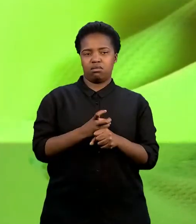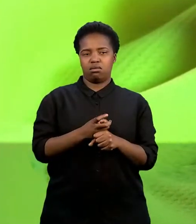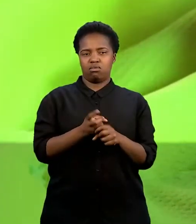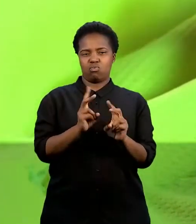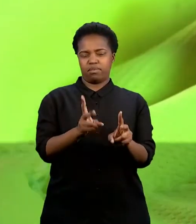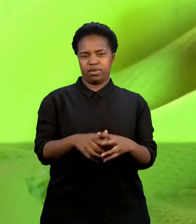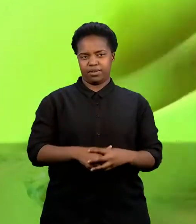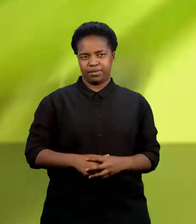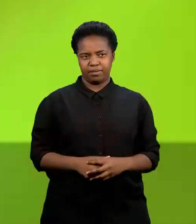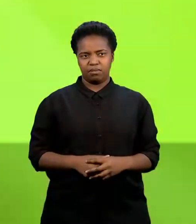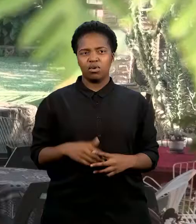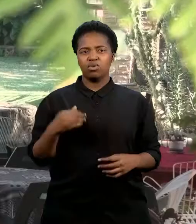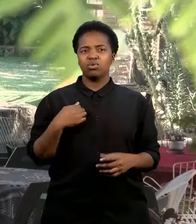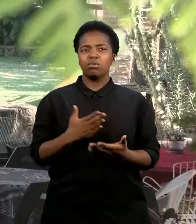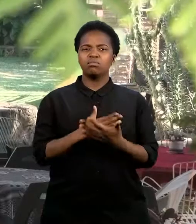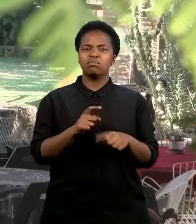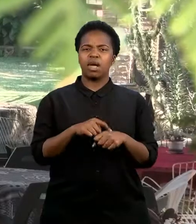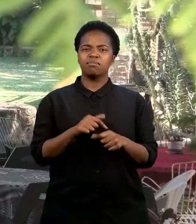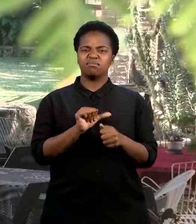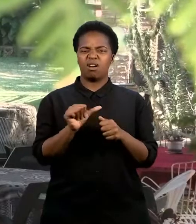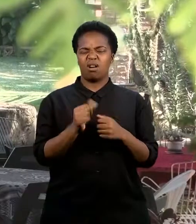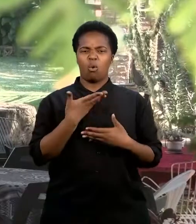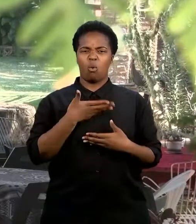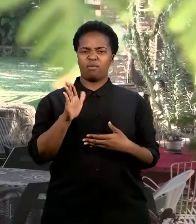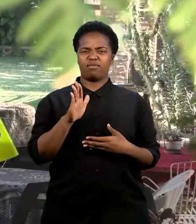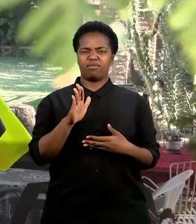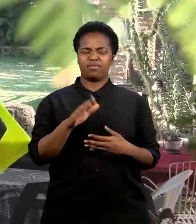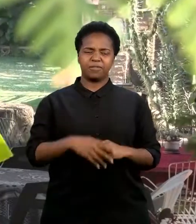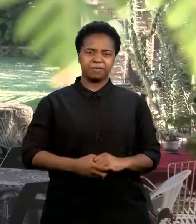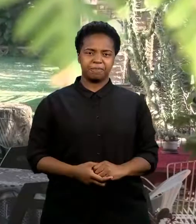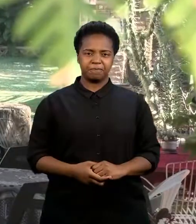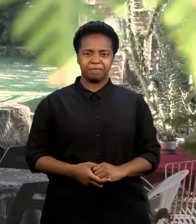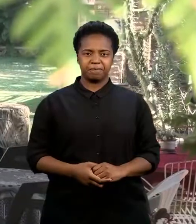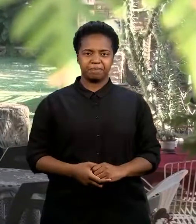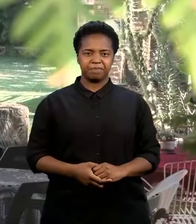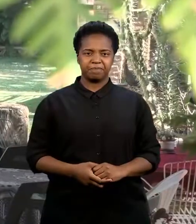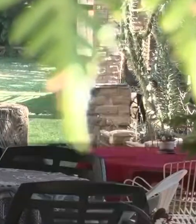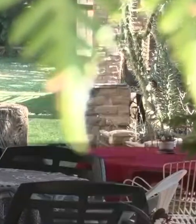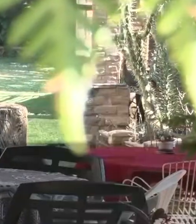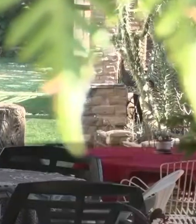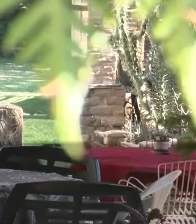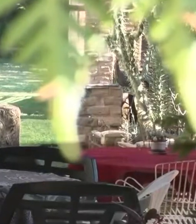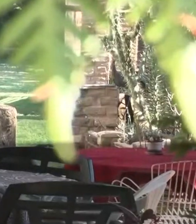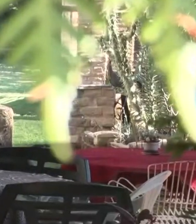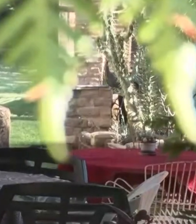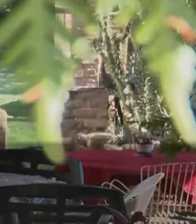om dit reg te kry. Dit sou nice wees as hulle kan adapt om vir ons lewe ook gemakliker te